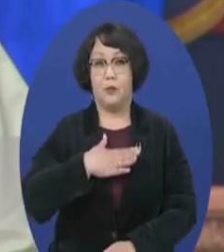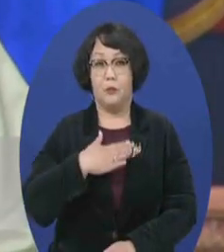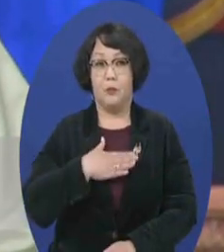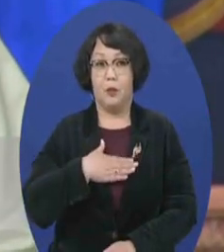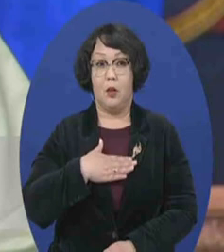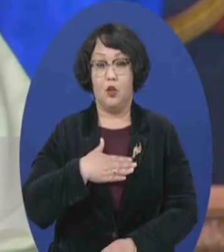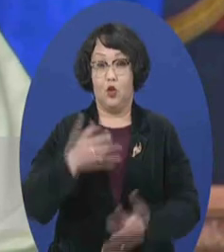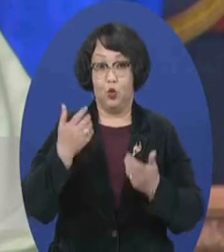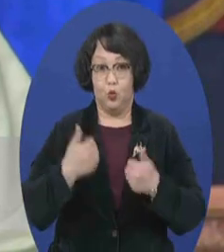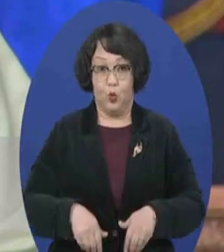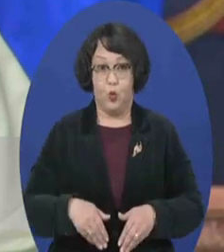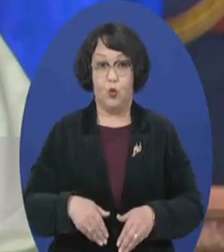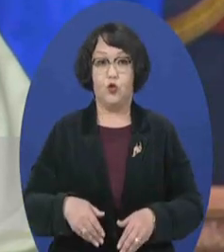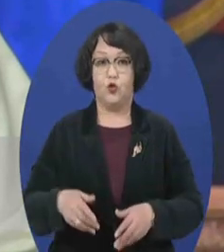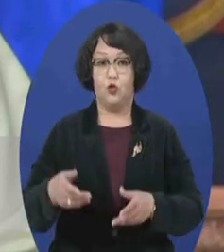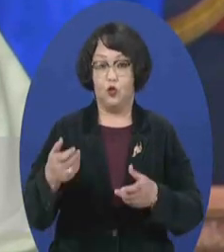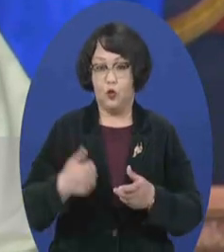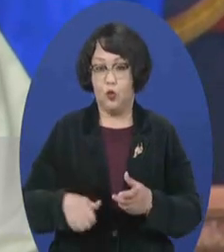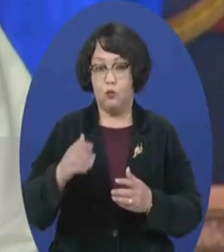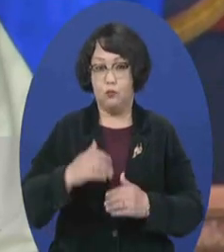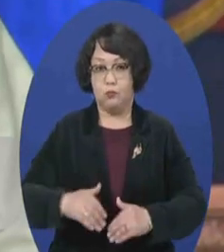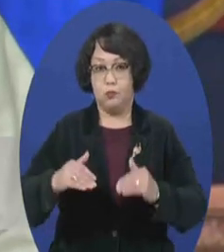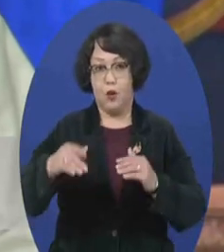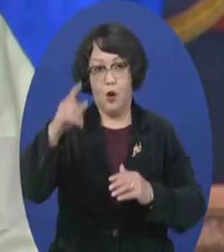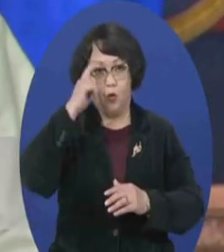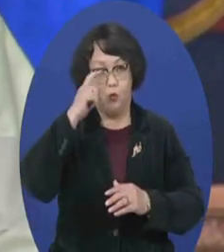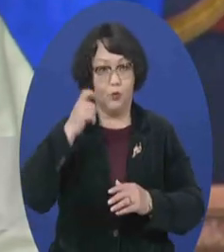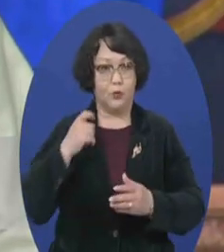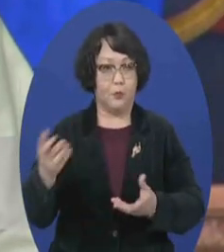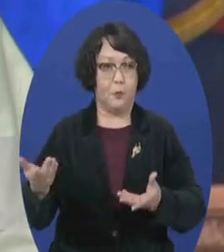Намайг төрүүлж өсгөж өмгөөжүүлсэн